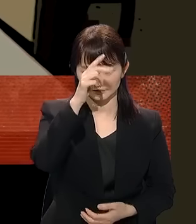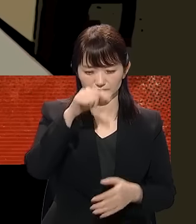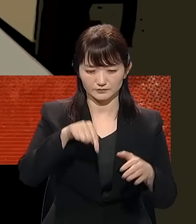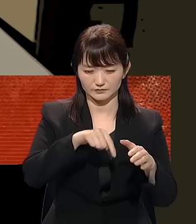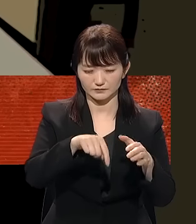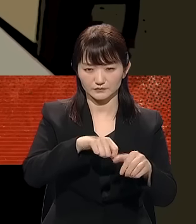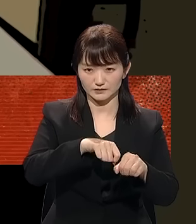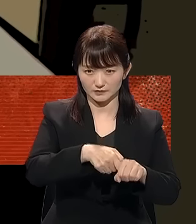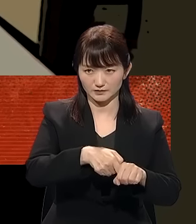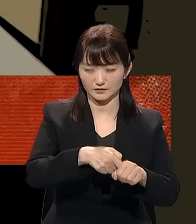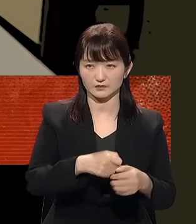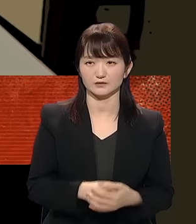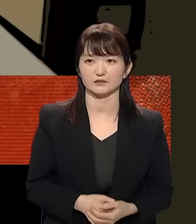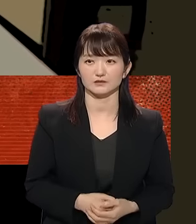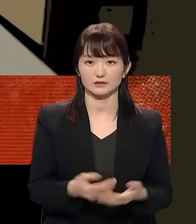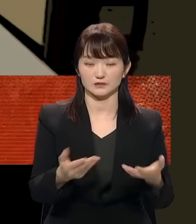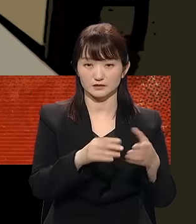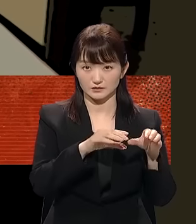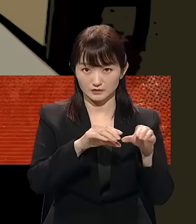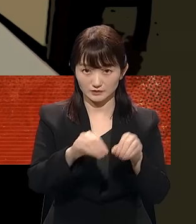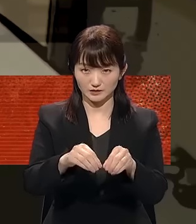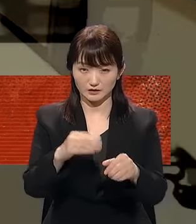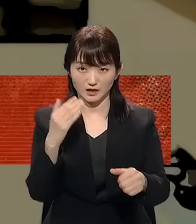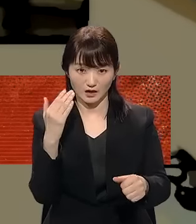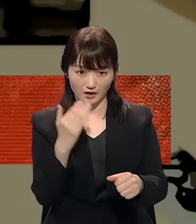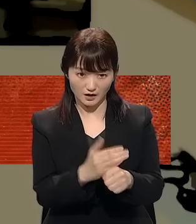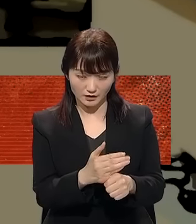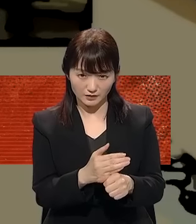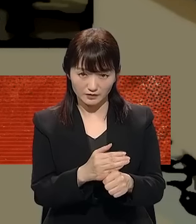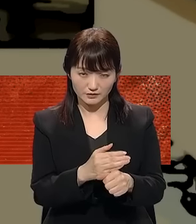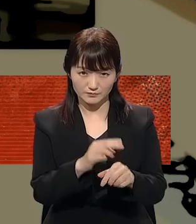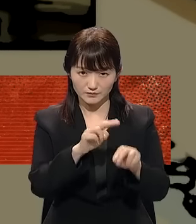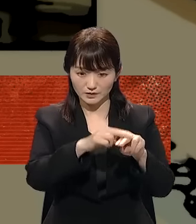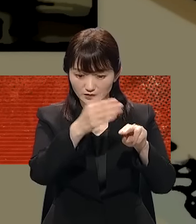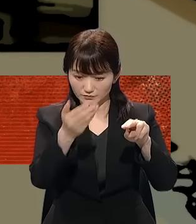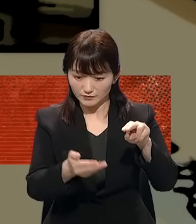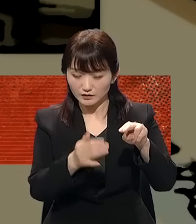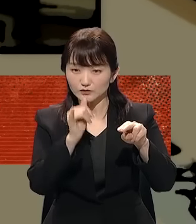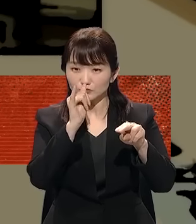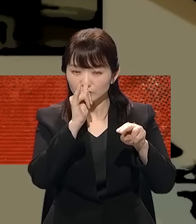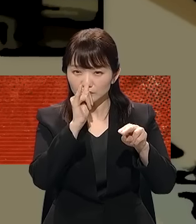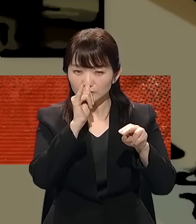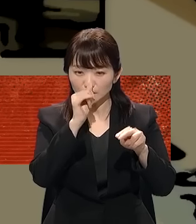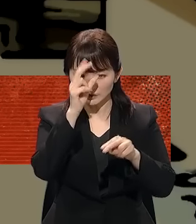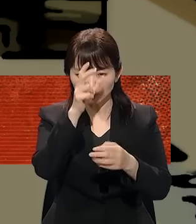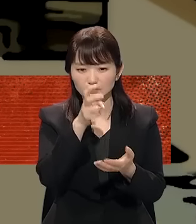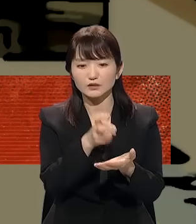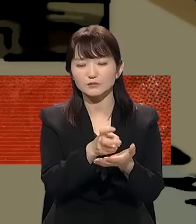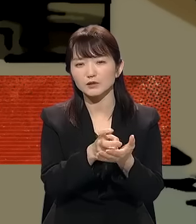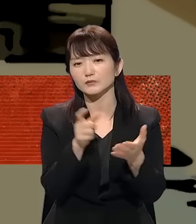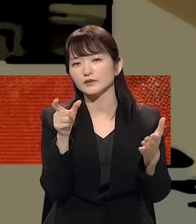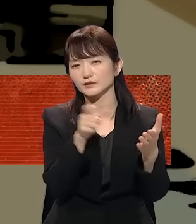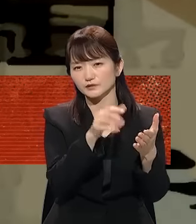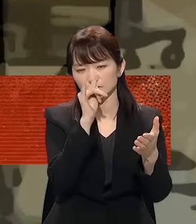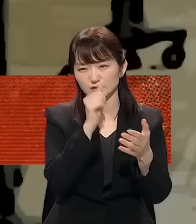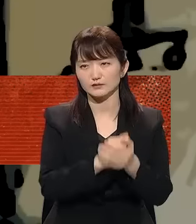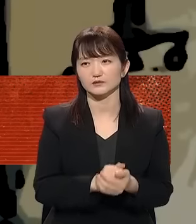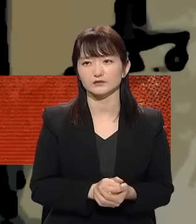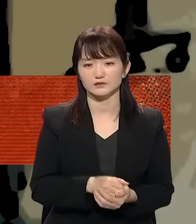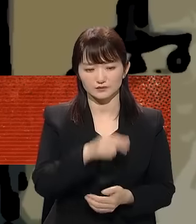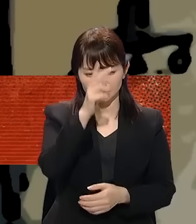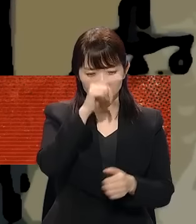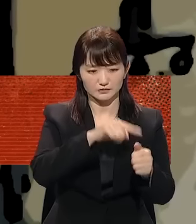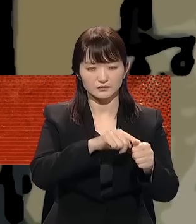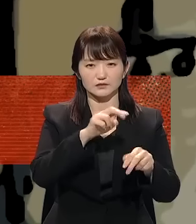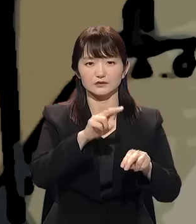강등 해임 중징계를 의결할 수 있다라고이 경찰 공무원법에 규정이 돼 있습니다 그래서 일단이 해당 경찰은 직의